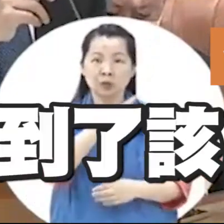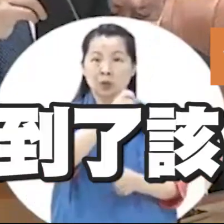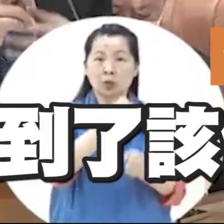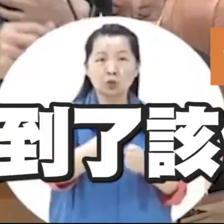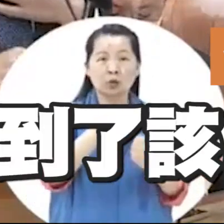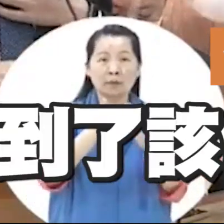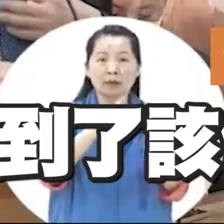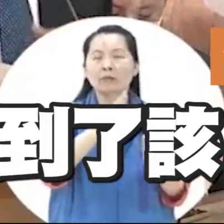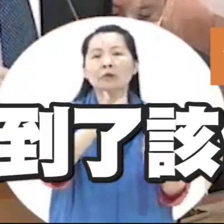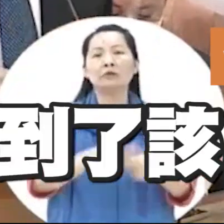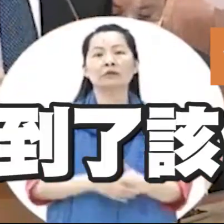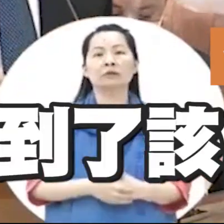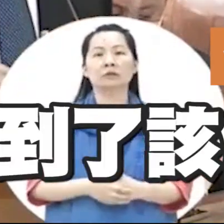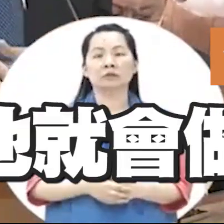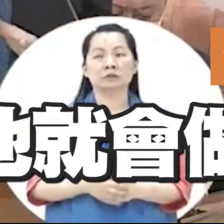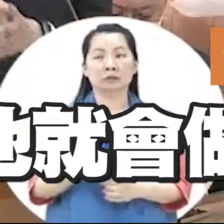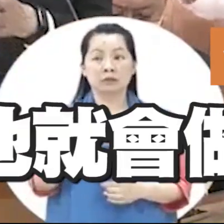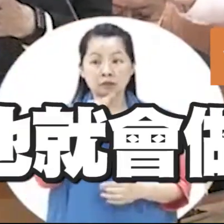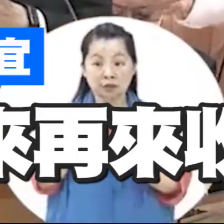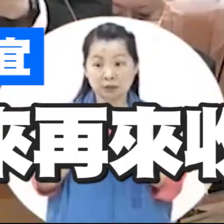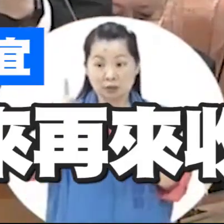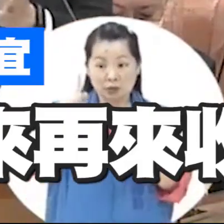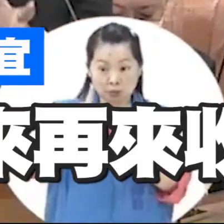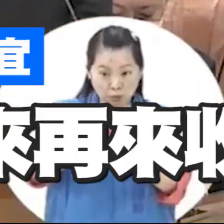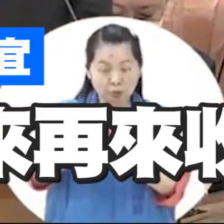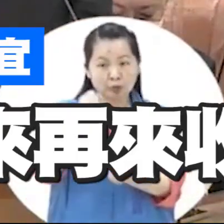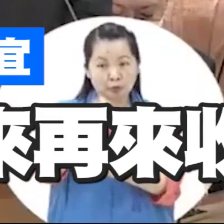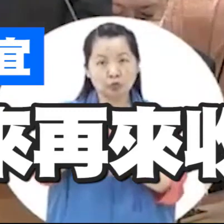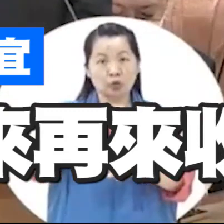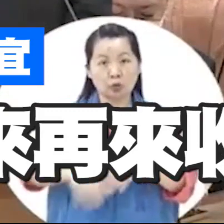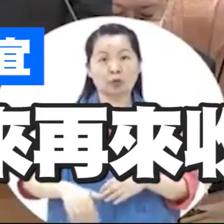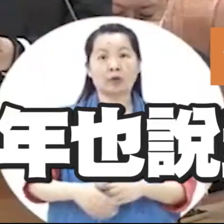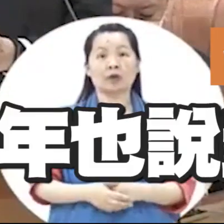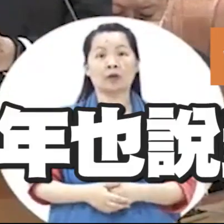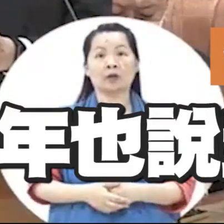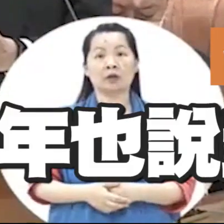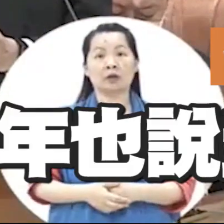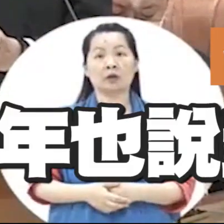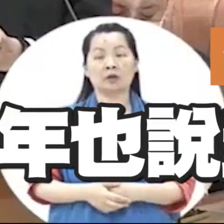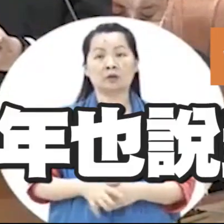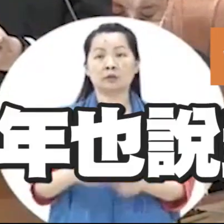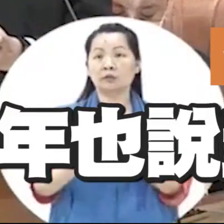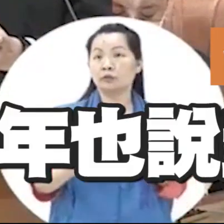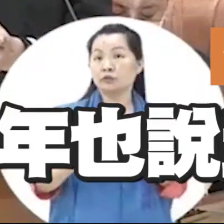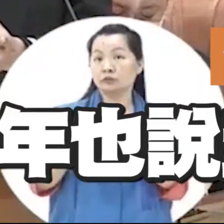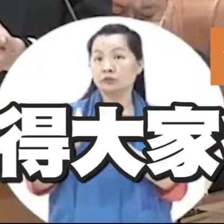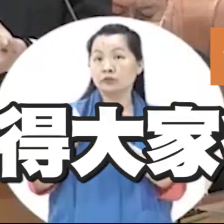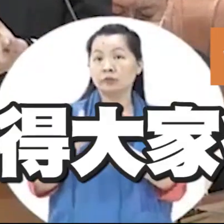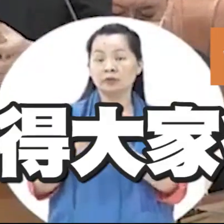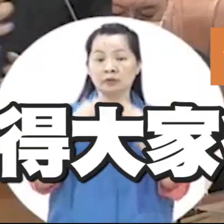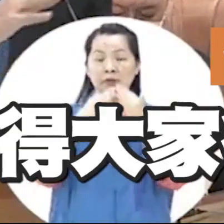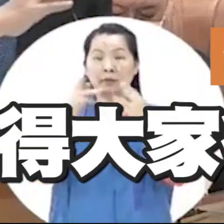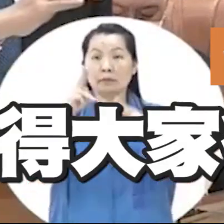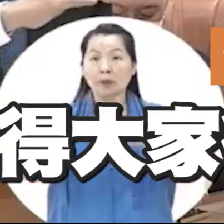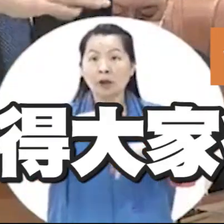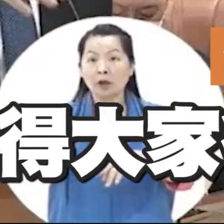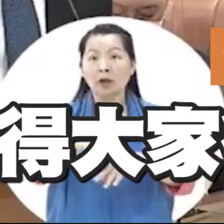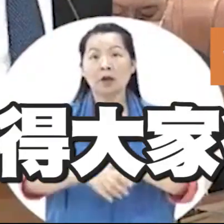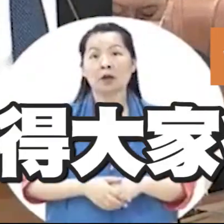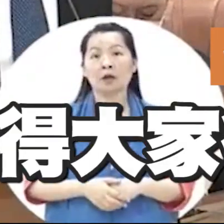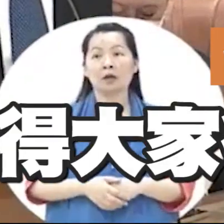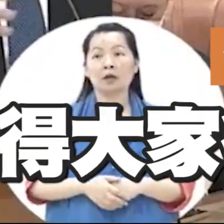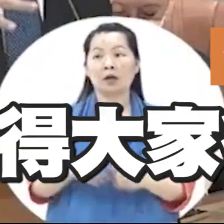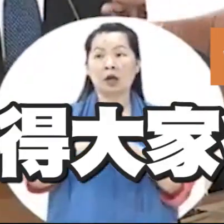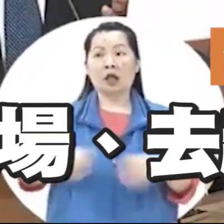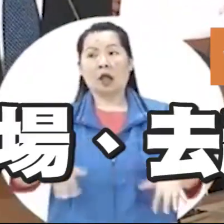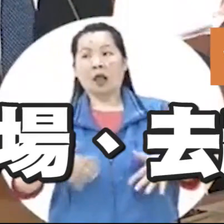是事情到了该做的时候就要做。 对、哦、啊，古人这样行为的。 你古尼你话怎么封城啊？干嘛搞得大家很